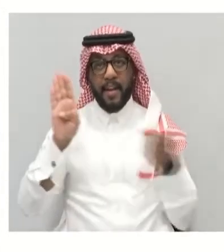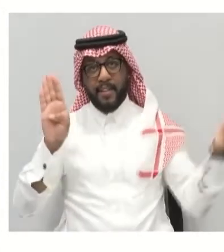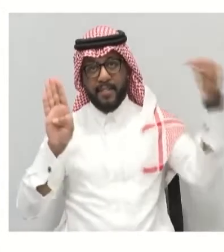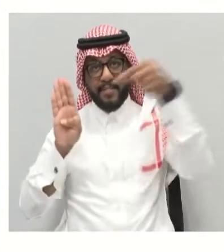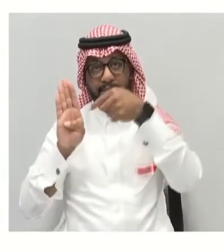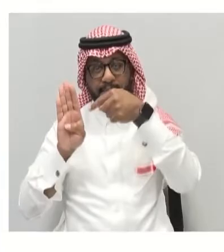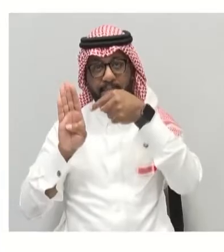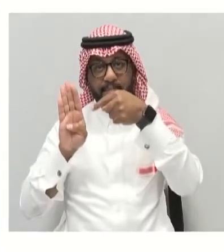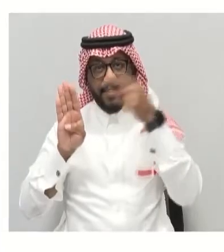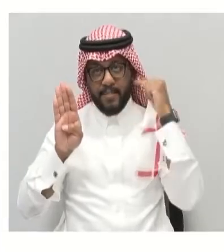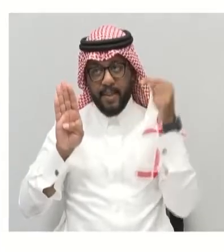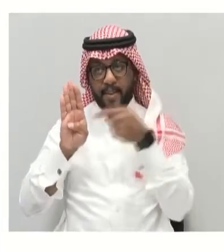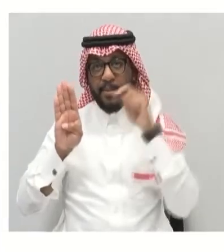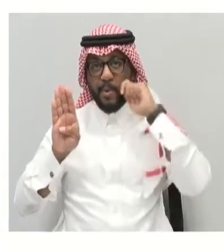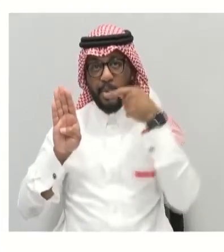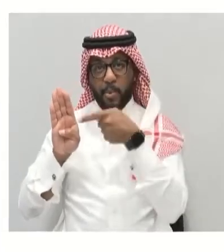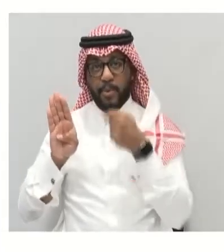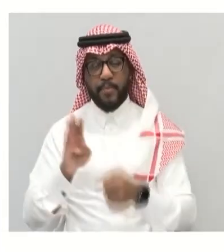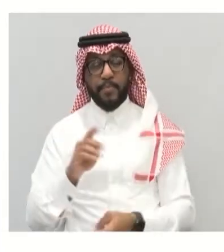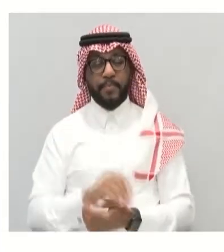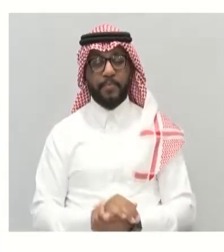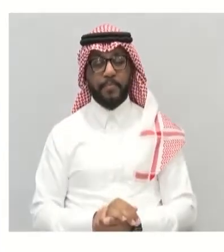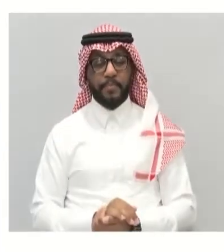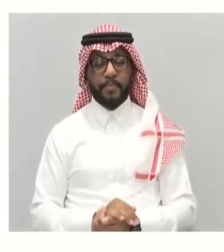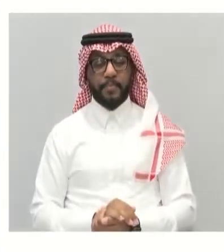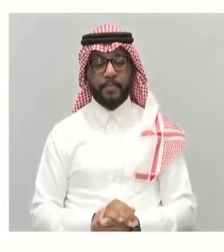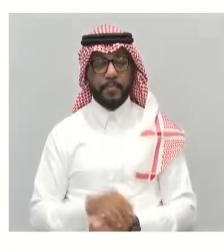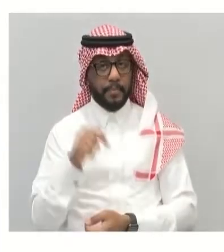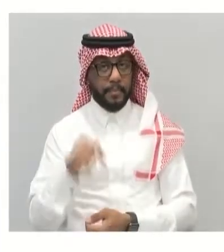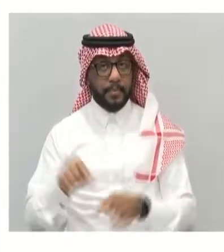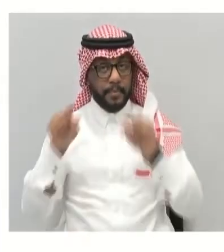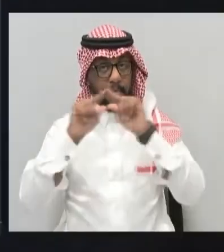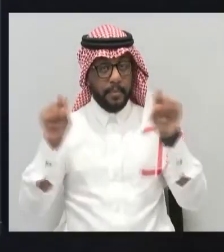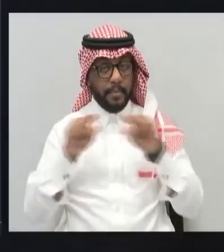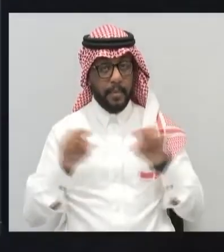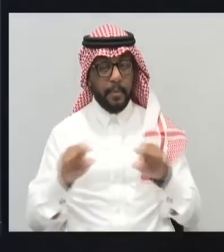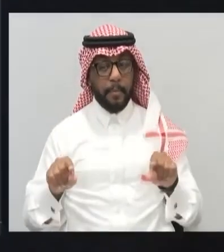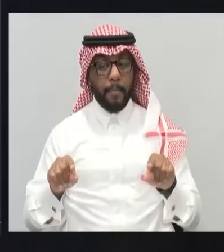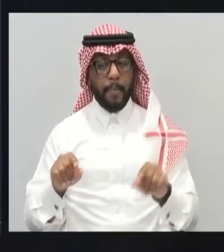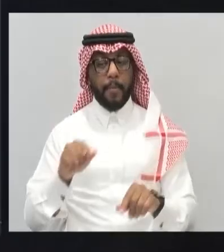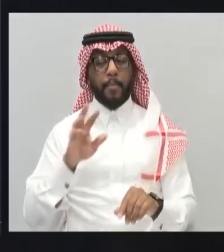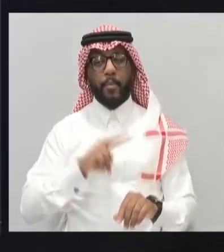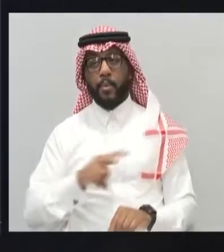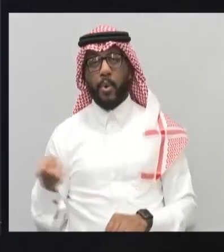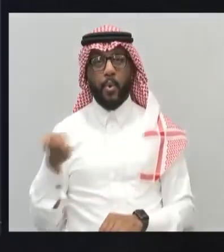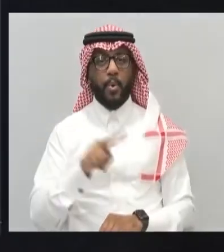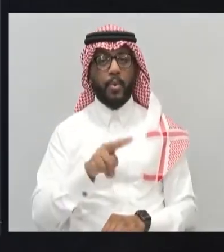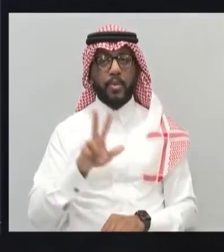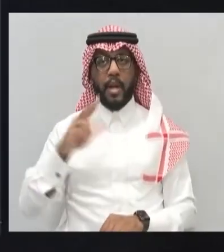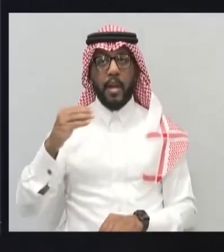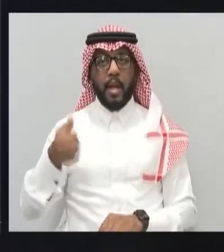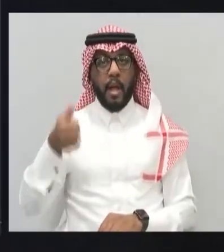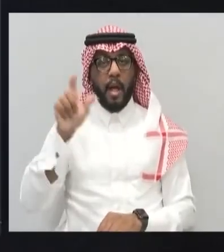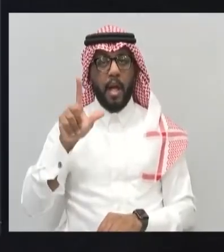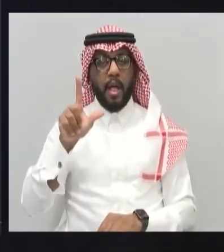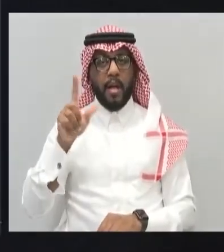كاف الخطاب في قوله علتك اذا هنا تعرفنا في هذه الامثله على نوع من انواع الحال وهي الحال المفرده